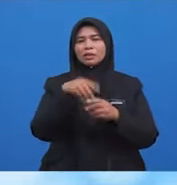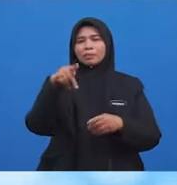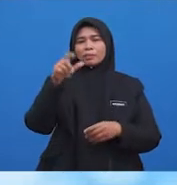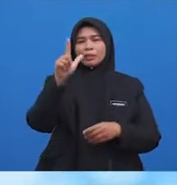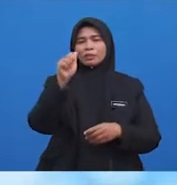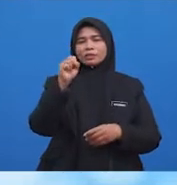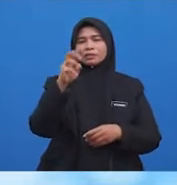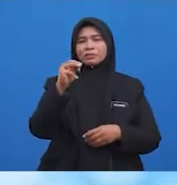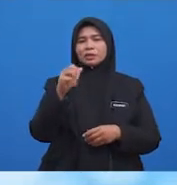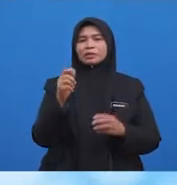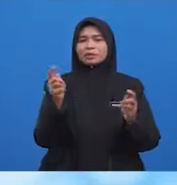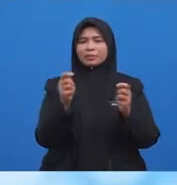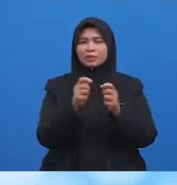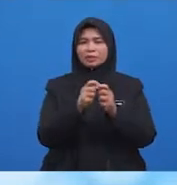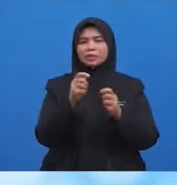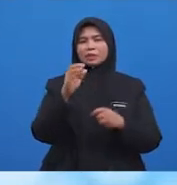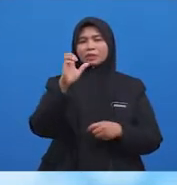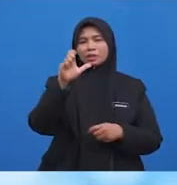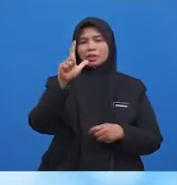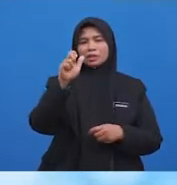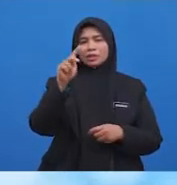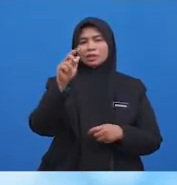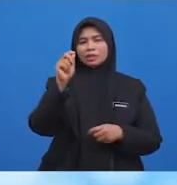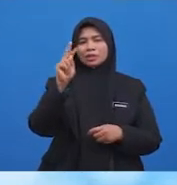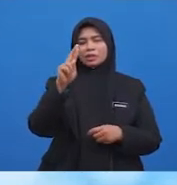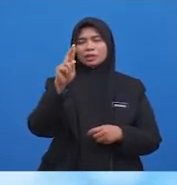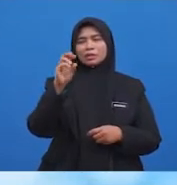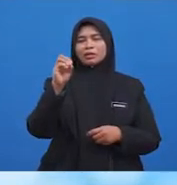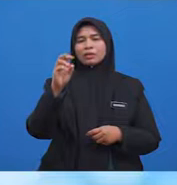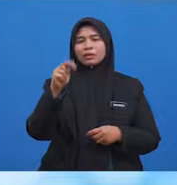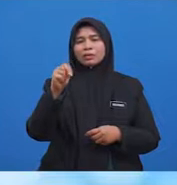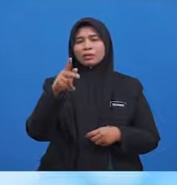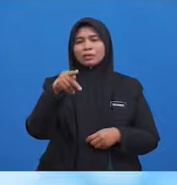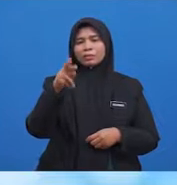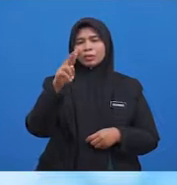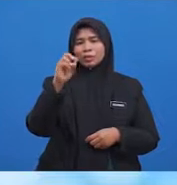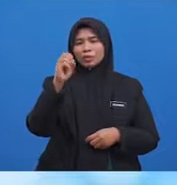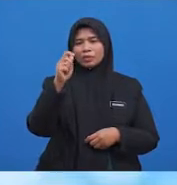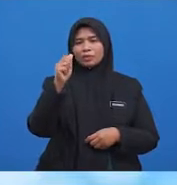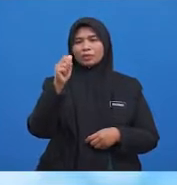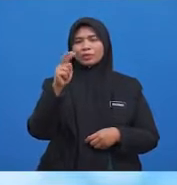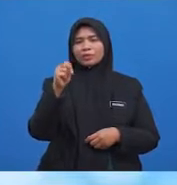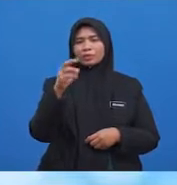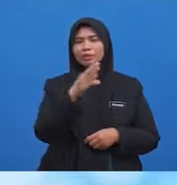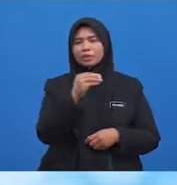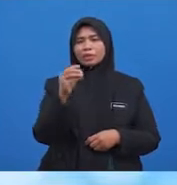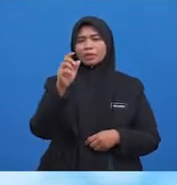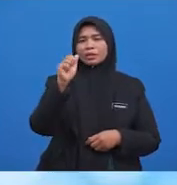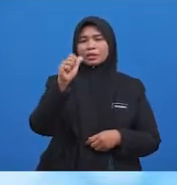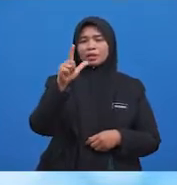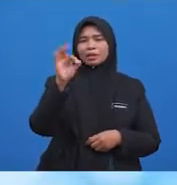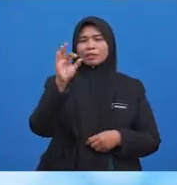seperti elektron proton dan darah Alfa